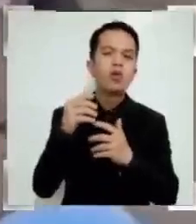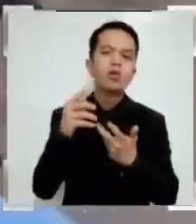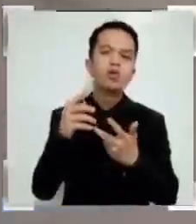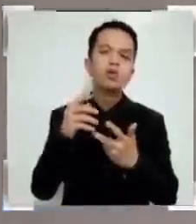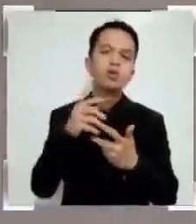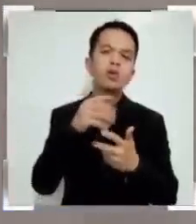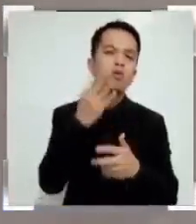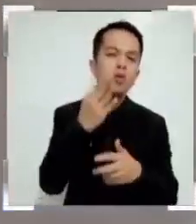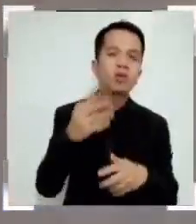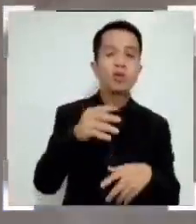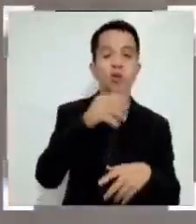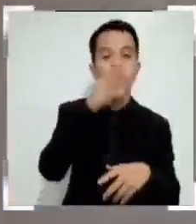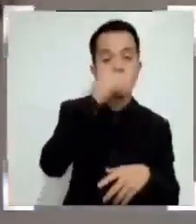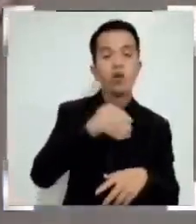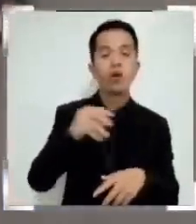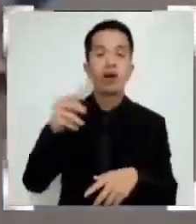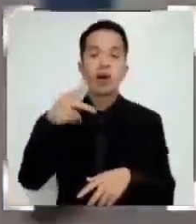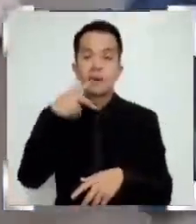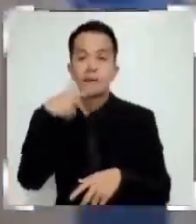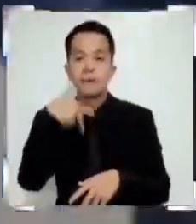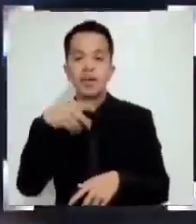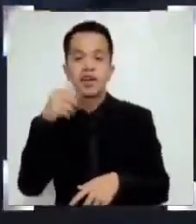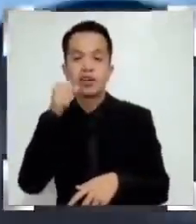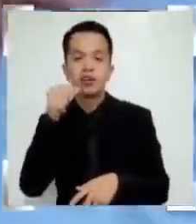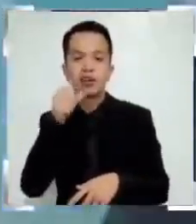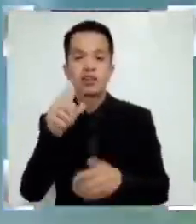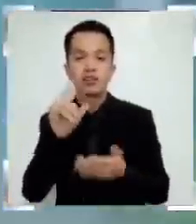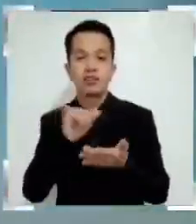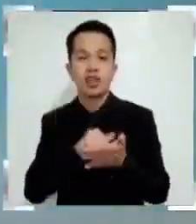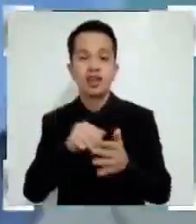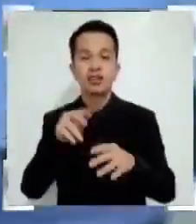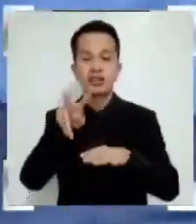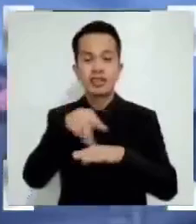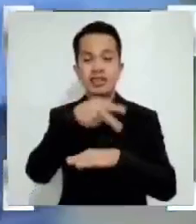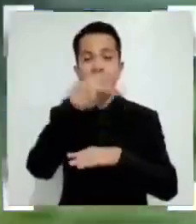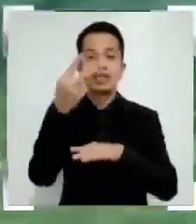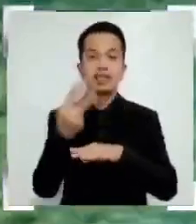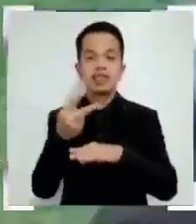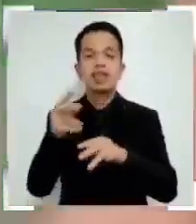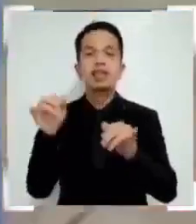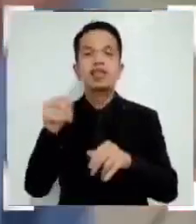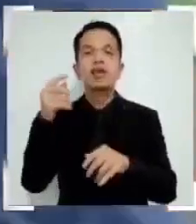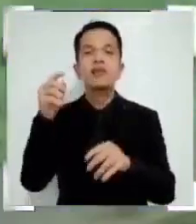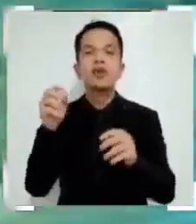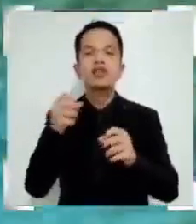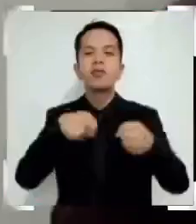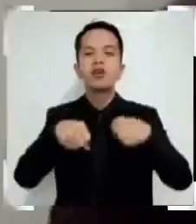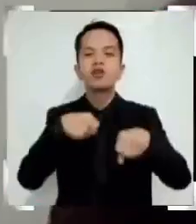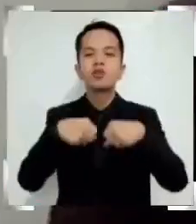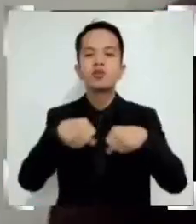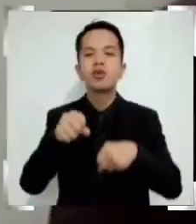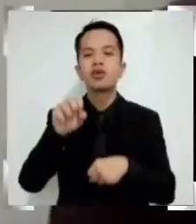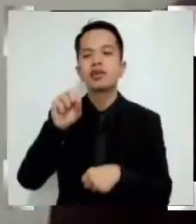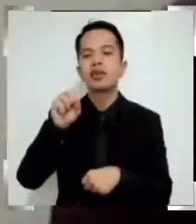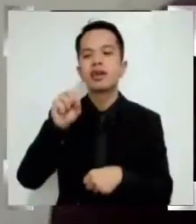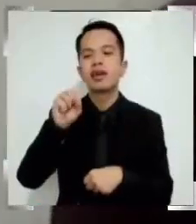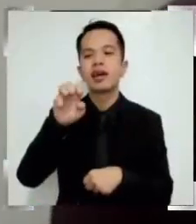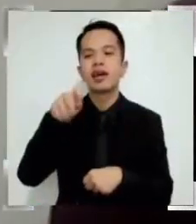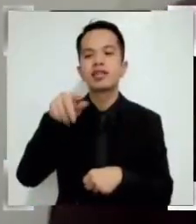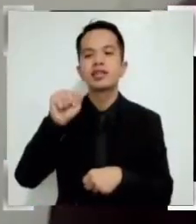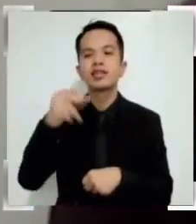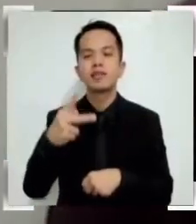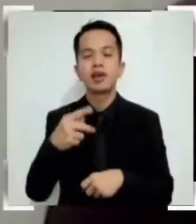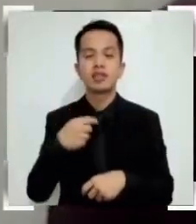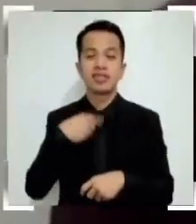Ang ginawang stunt ni TJ, tinatag na rose spike sa sport na sepak takraw. Kasi po ako po ay a former sepak